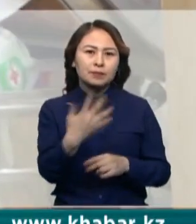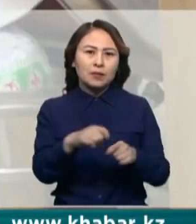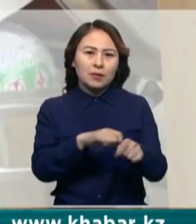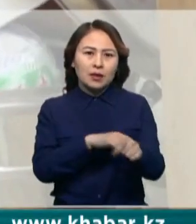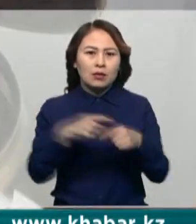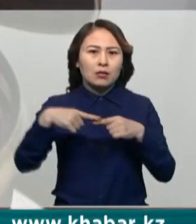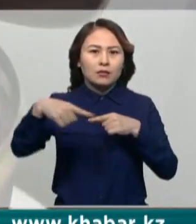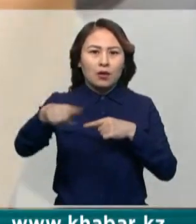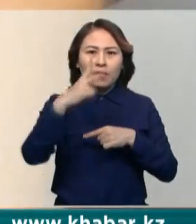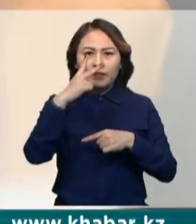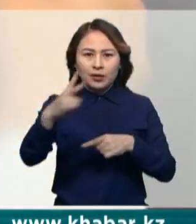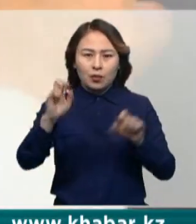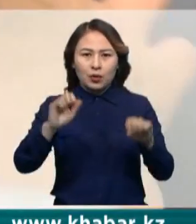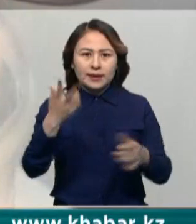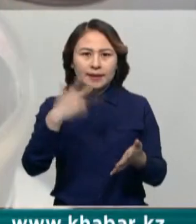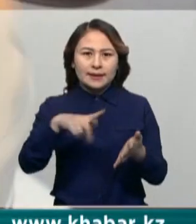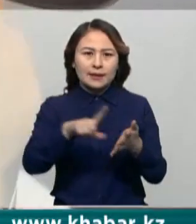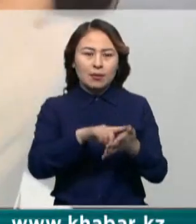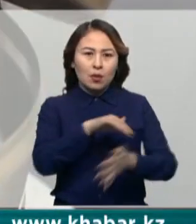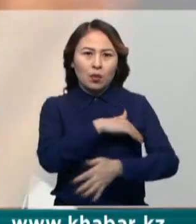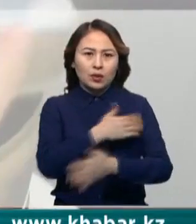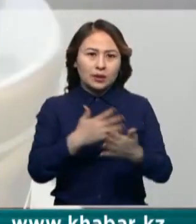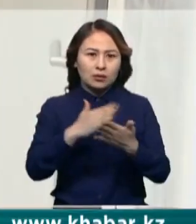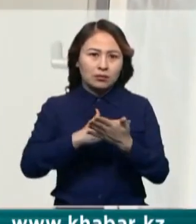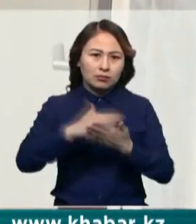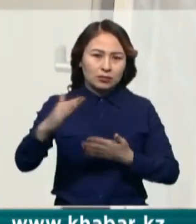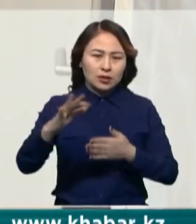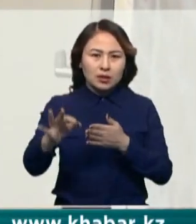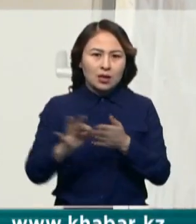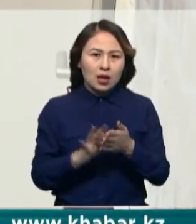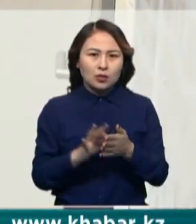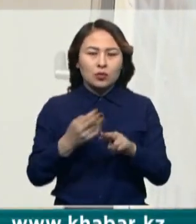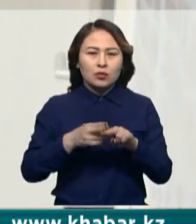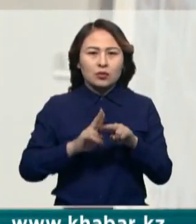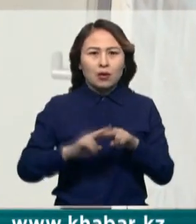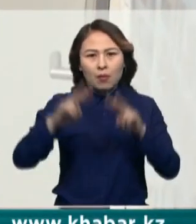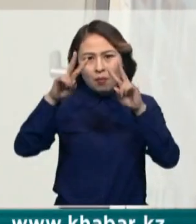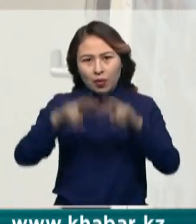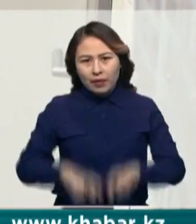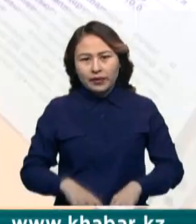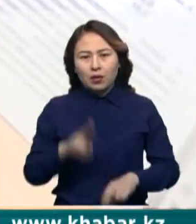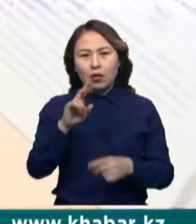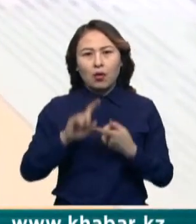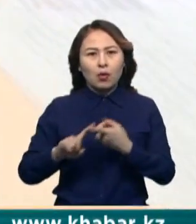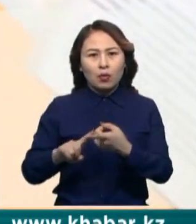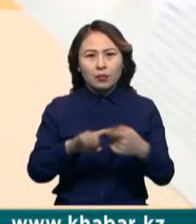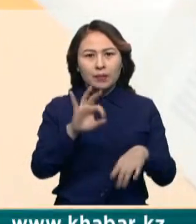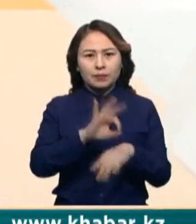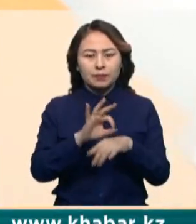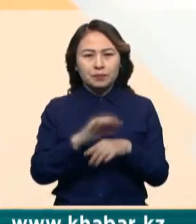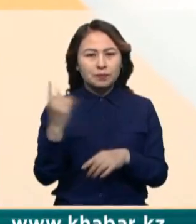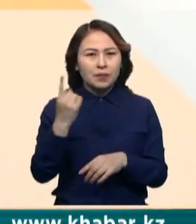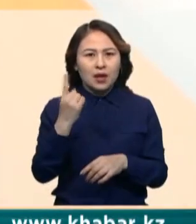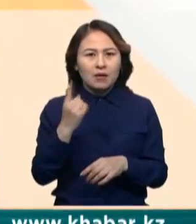метр жерден анықтайды. 37 градустан жоғары көрсеткен жолаушы бірден тексеріледі. Себебі коронавирустың басты белгісі дене